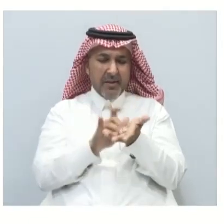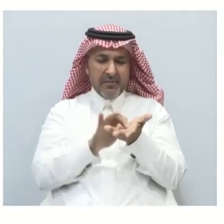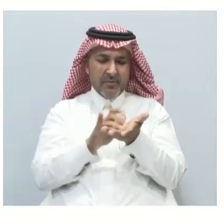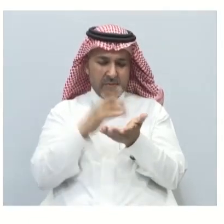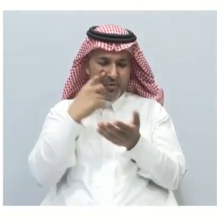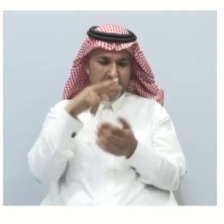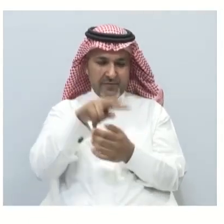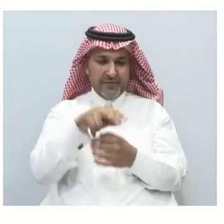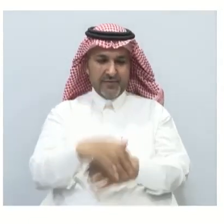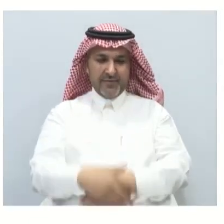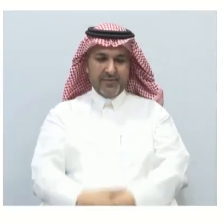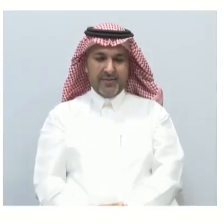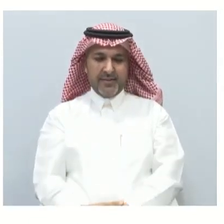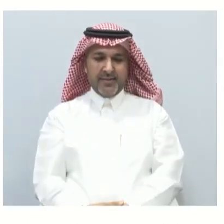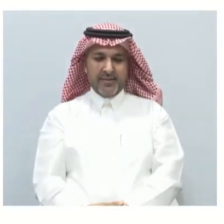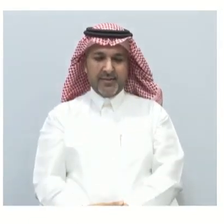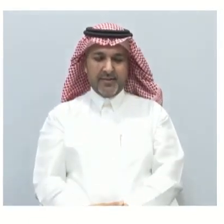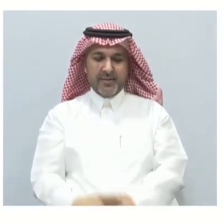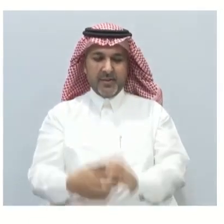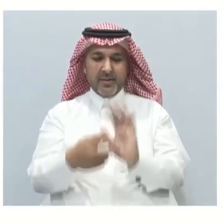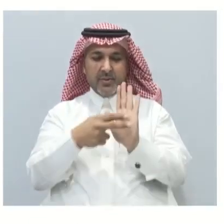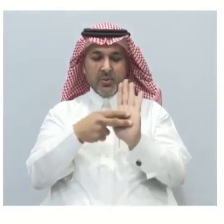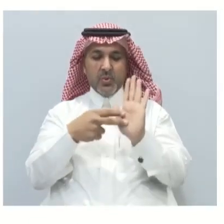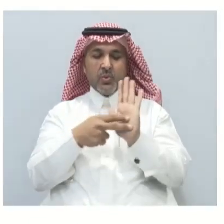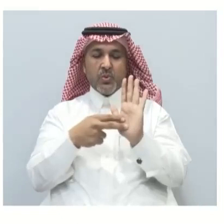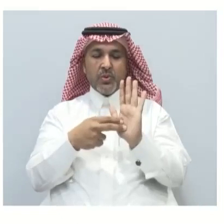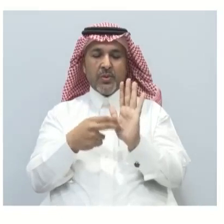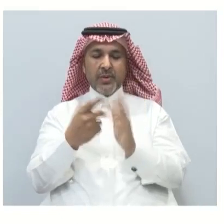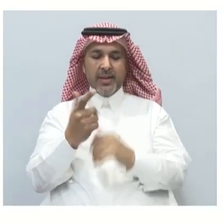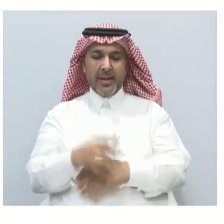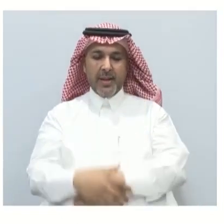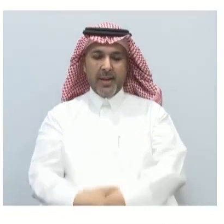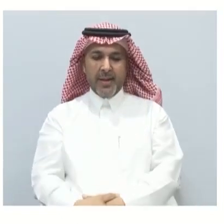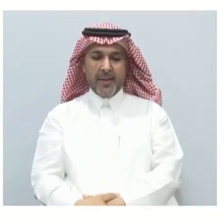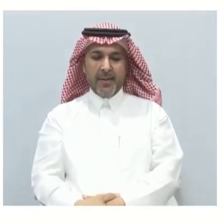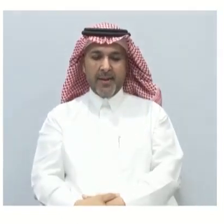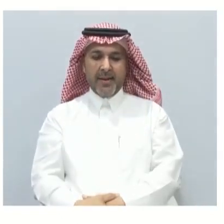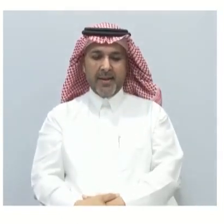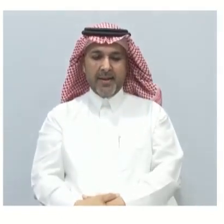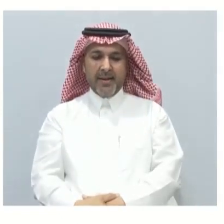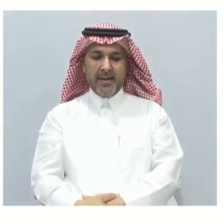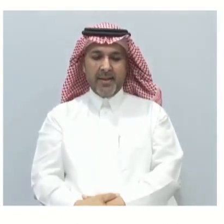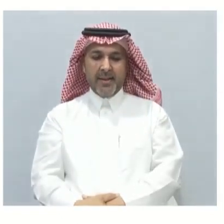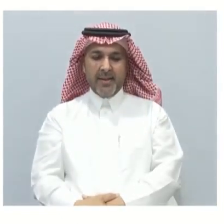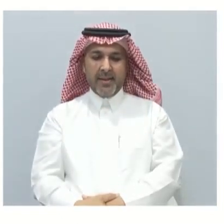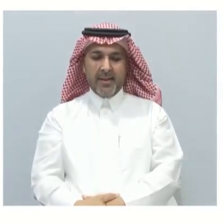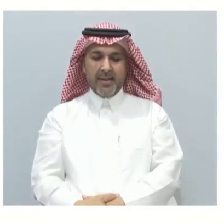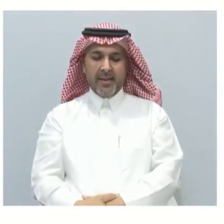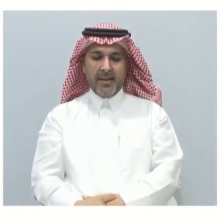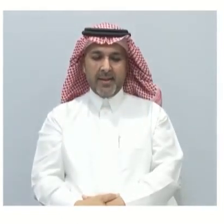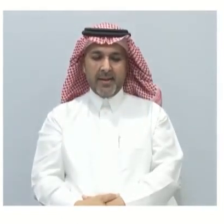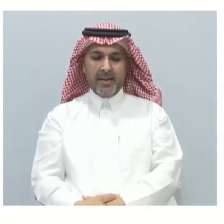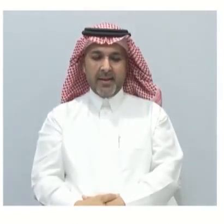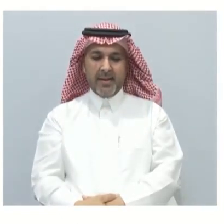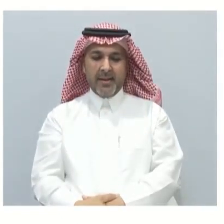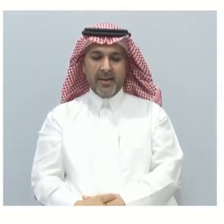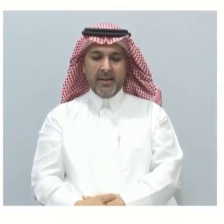1.32 اس 12 بهذا الشكل وبالتالي الناتج يطلع كم يطلع الناتج